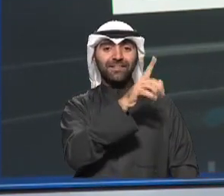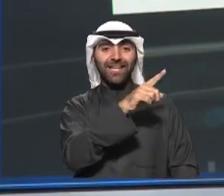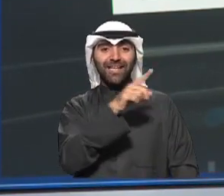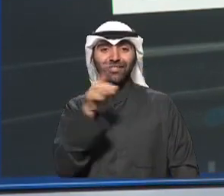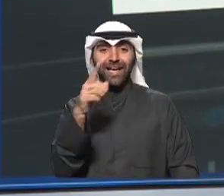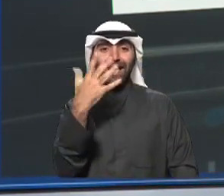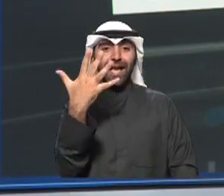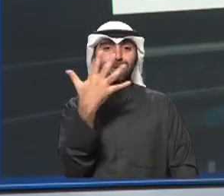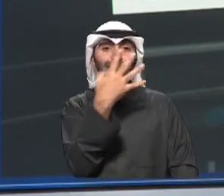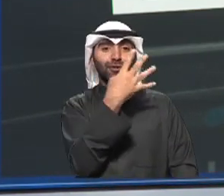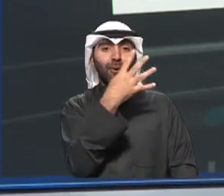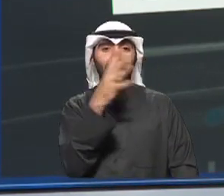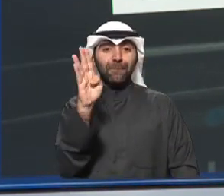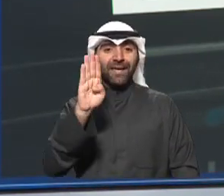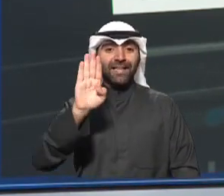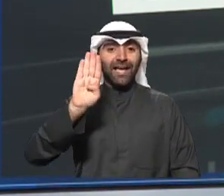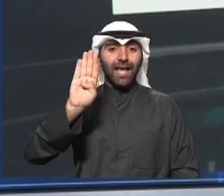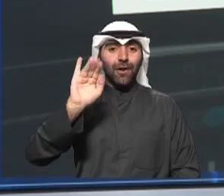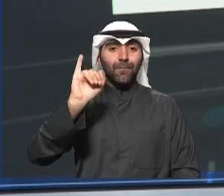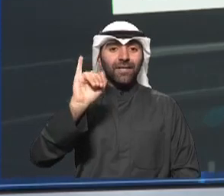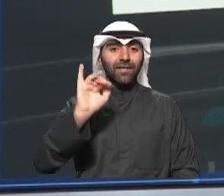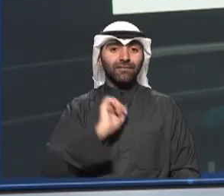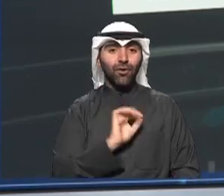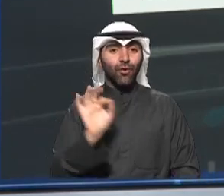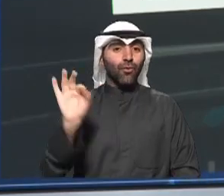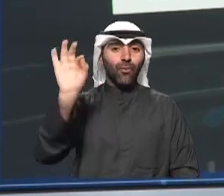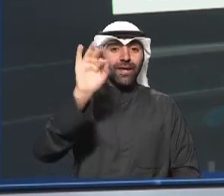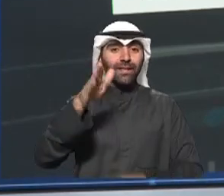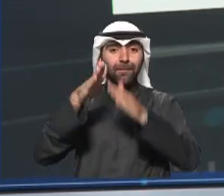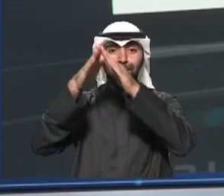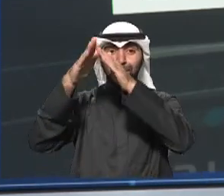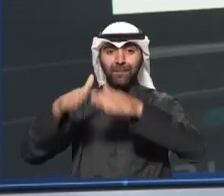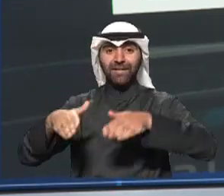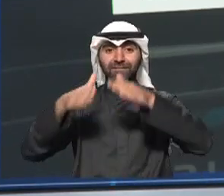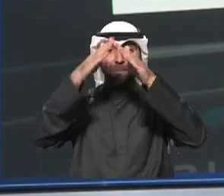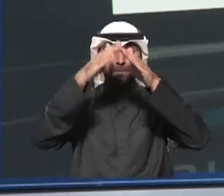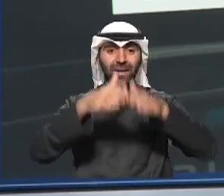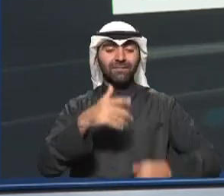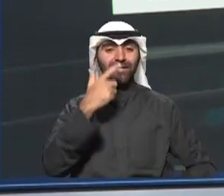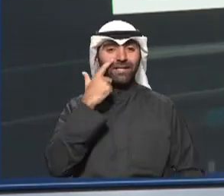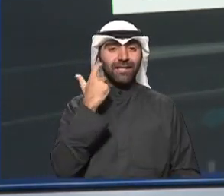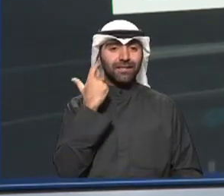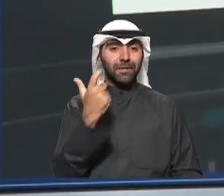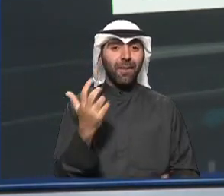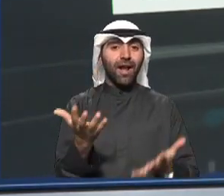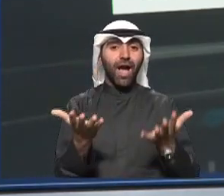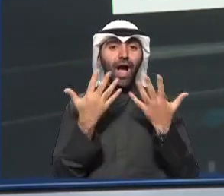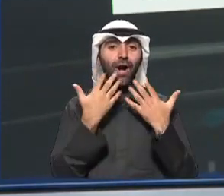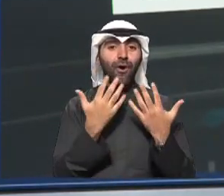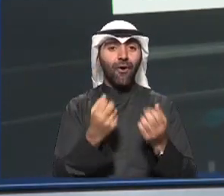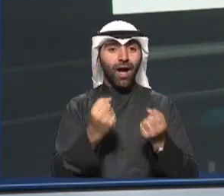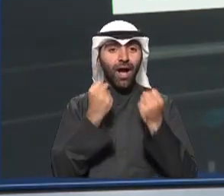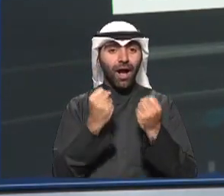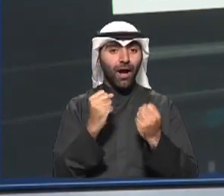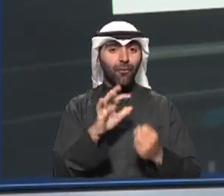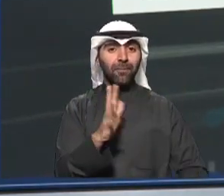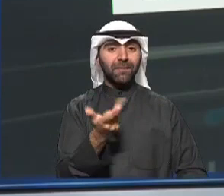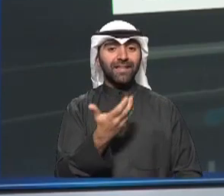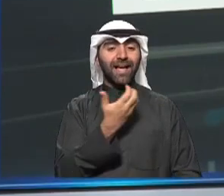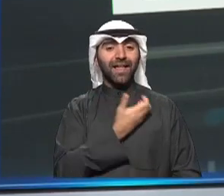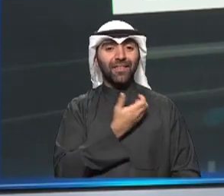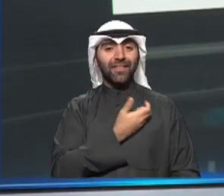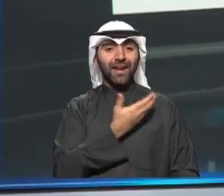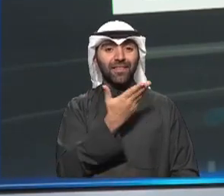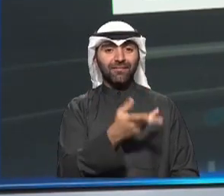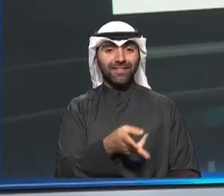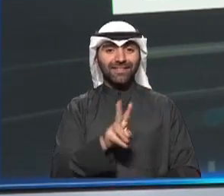بعض المناطق خاصة الصحراوية والمكشوفة، العظمى 33 والصغرى 12 درجة مئوية. راح ينشط معنا الهواء الجنوبي الشرقي